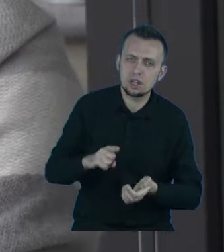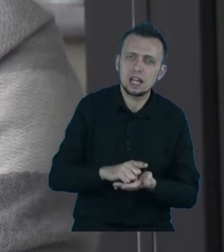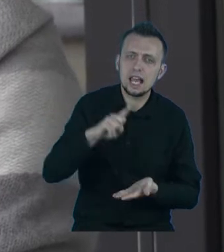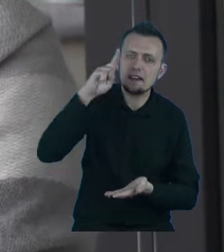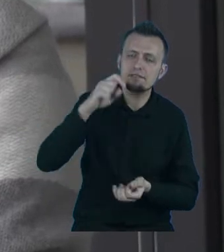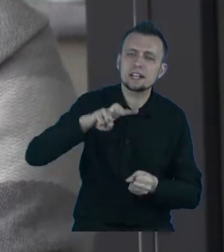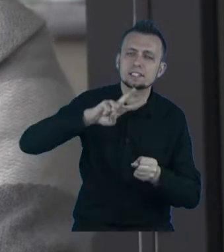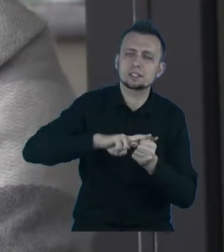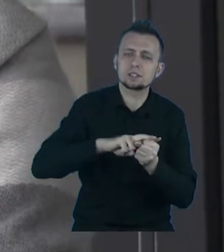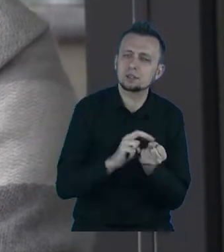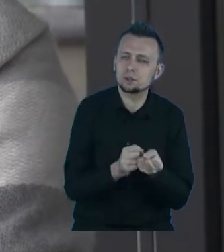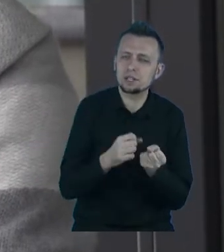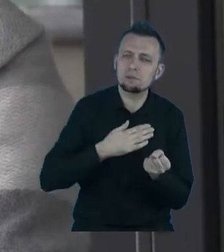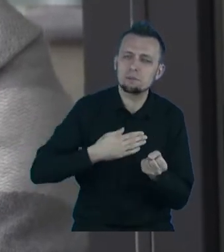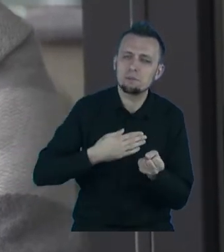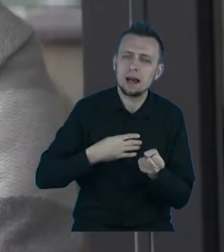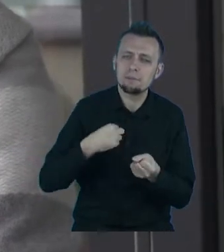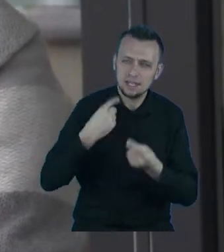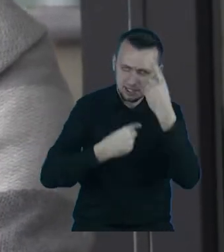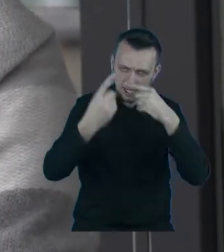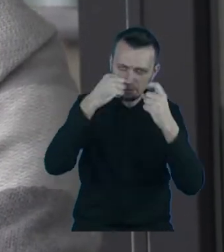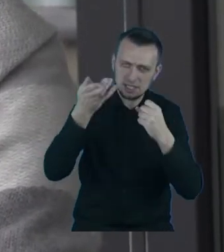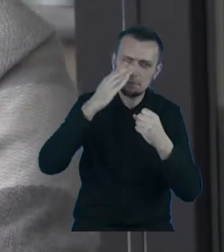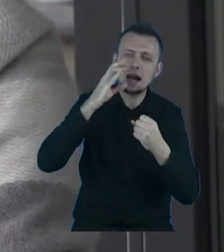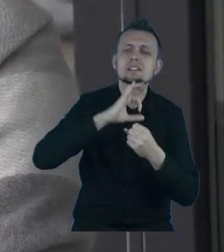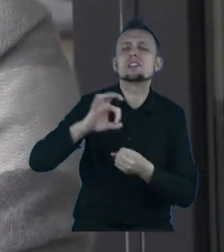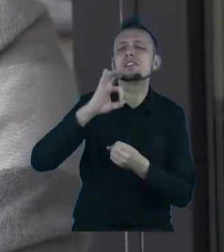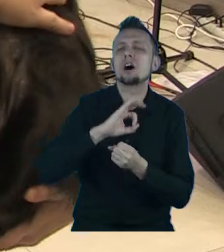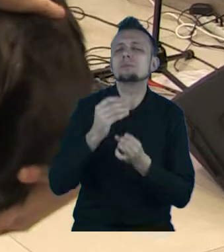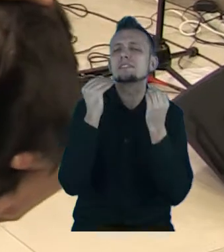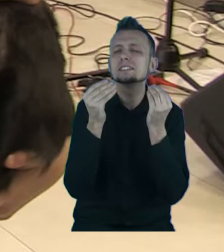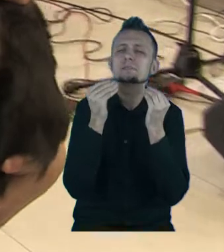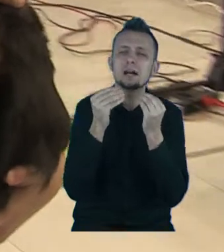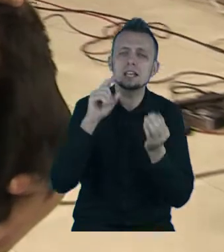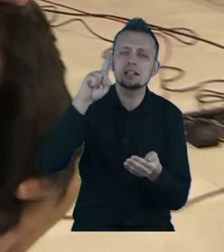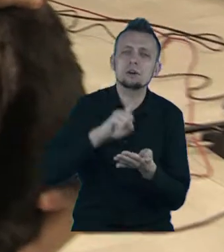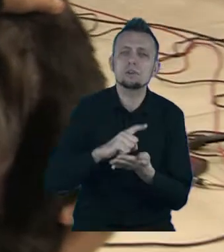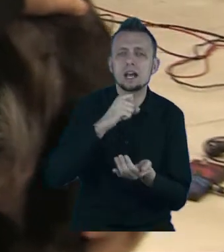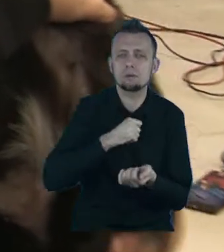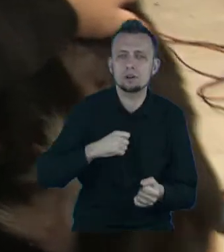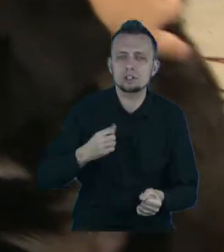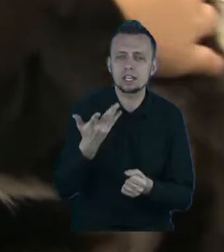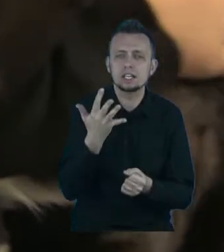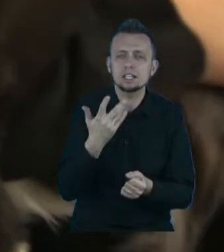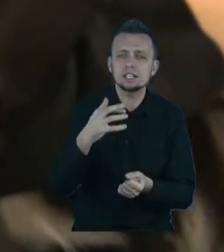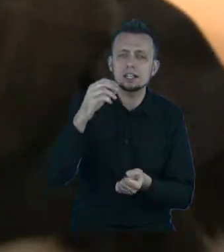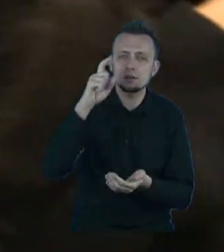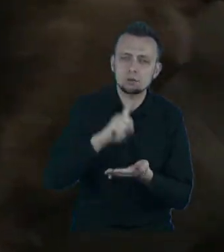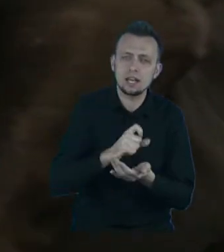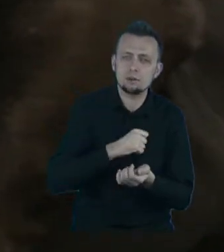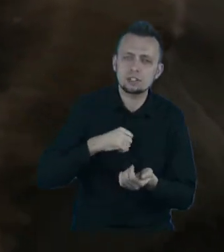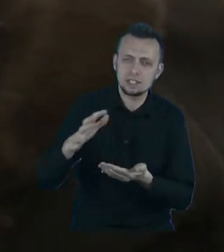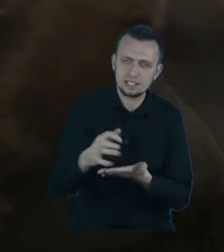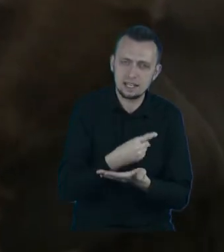osiągnęliśmy, uważam, że przeszedł nasze najśmielsze oczekiwania. Ile udało się zebrać tych potrzebnych rzeczy? W tej chwili są